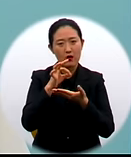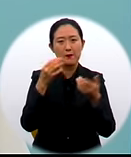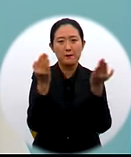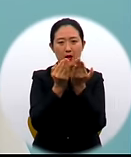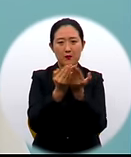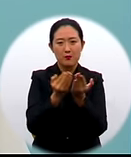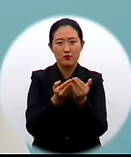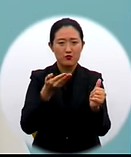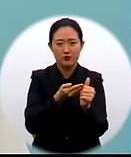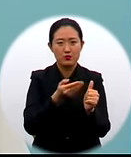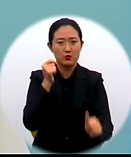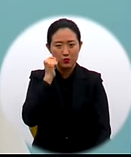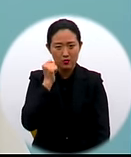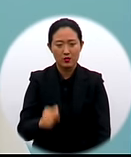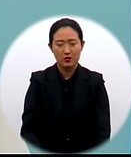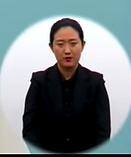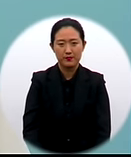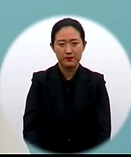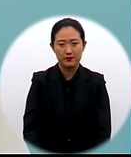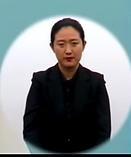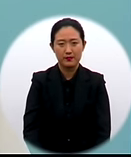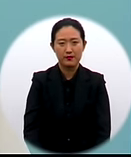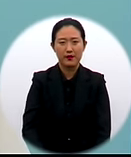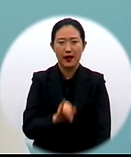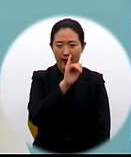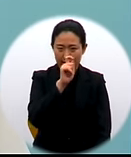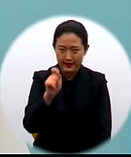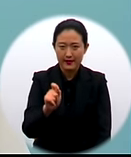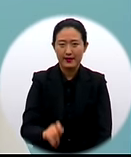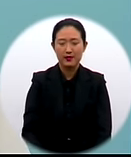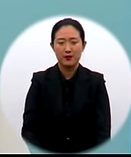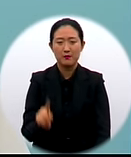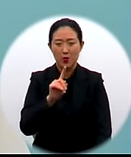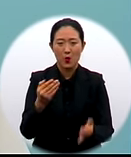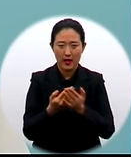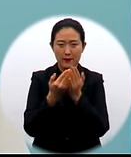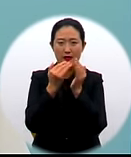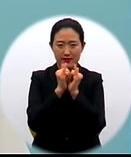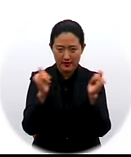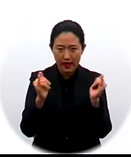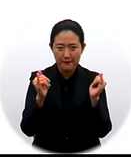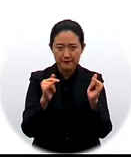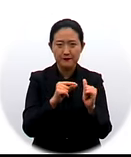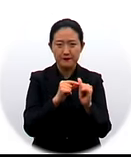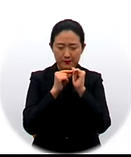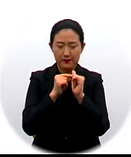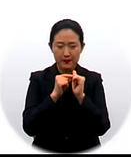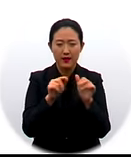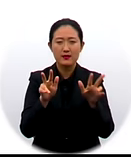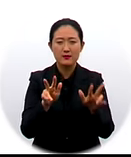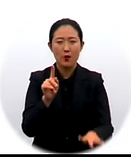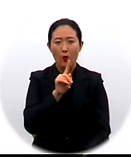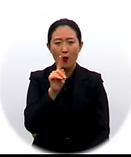개발자가 아니더라도 흔히 이제 IT 뭐 개발자 전망 좋다고 하는데 지금 가장 구하기 힘든 개발자는 어떤